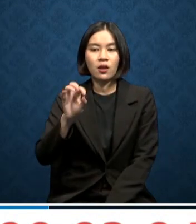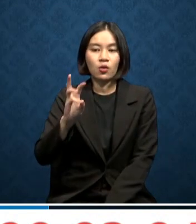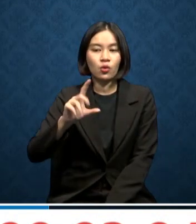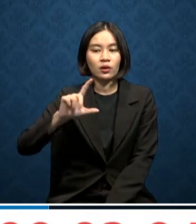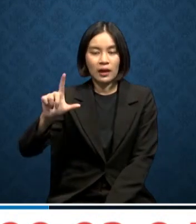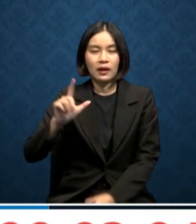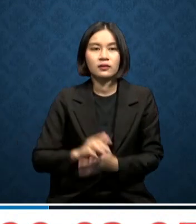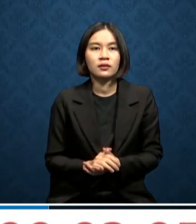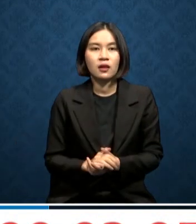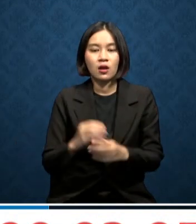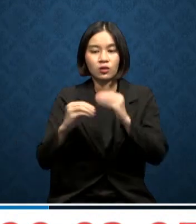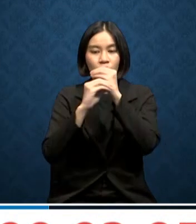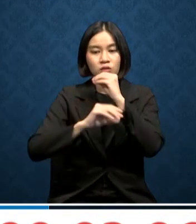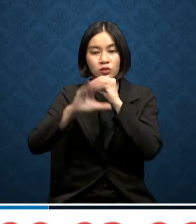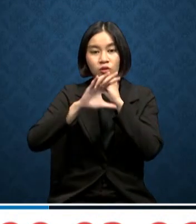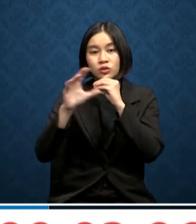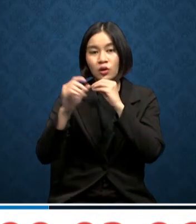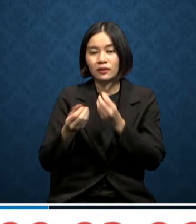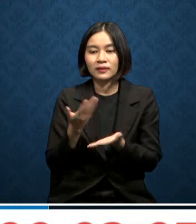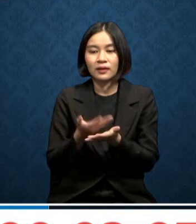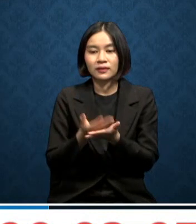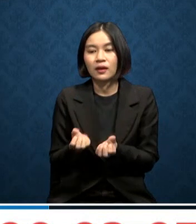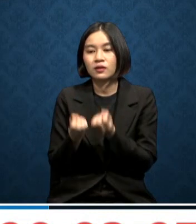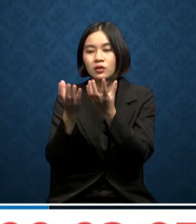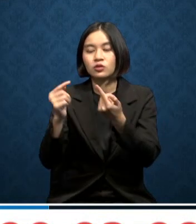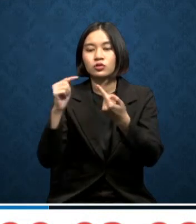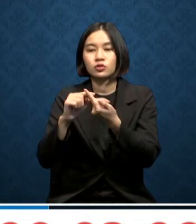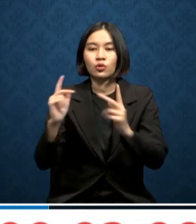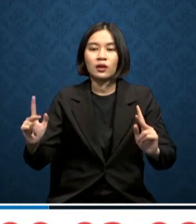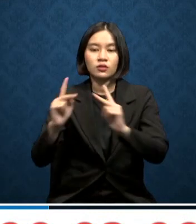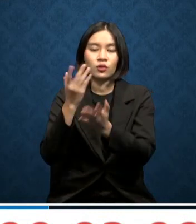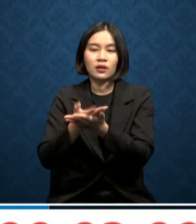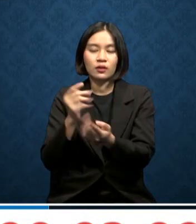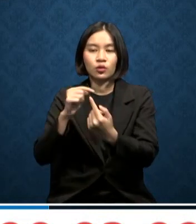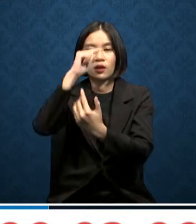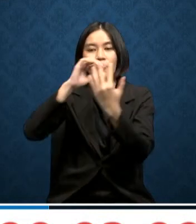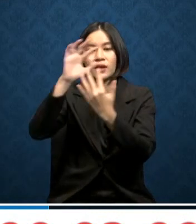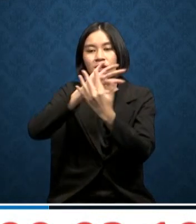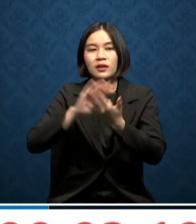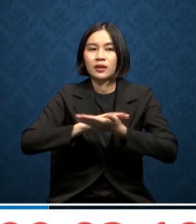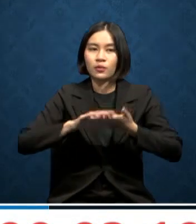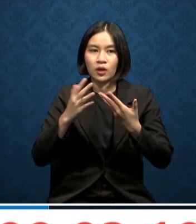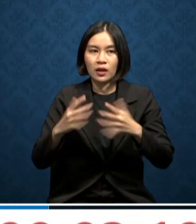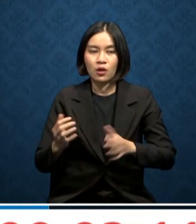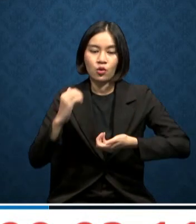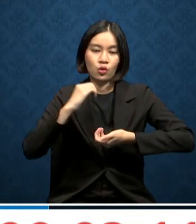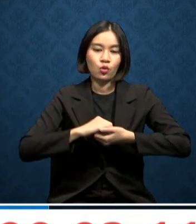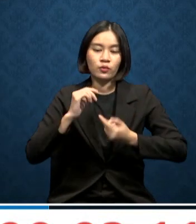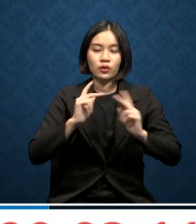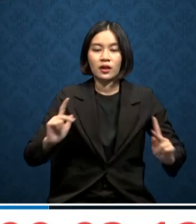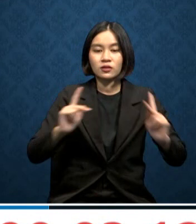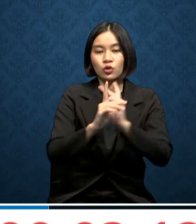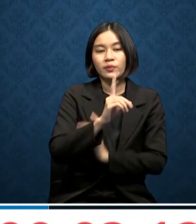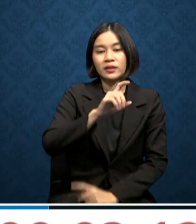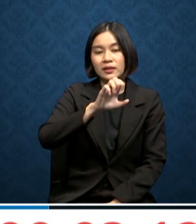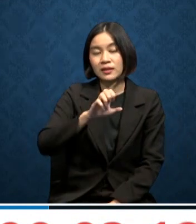บาเศษซึก่สช.้นำส่งเงินดัเก่าให้กบสุนคลังเพื่เปลได้ของพดนเรีบรอยแล้วได้ร่มกักโรงดจิอนเพื่